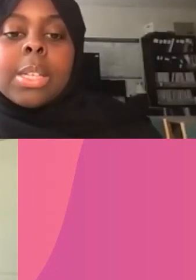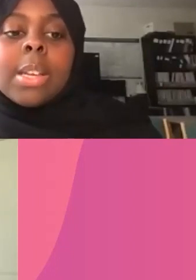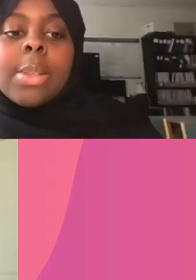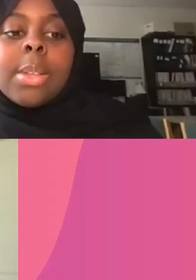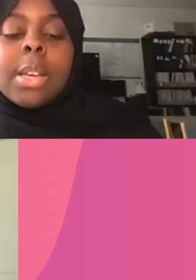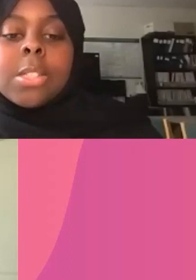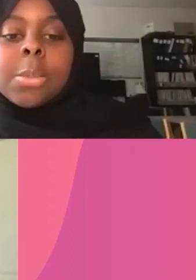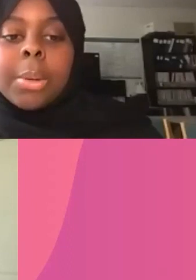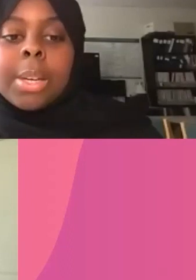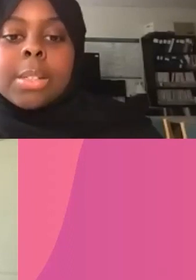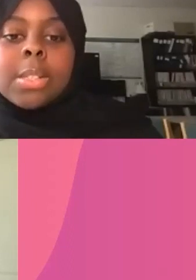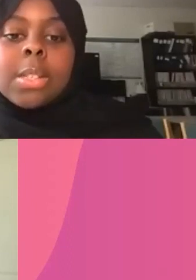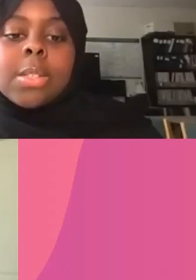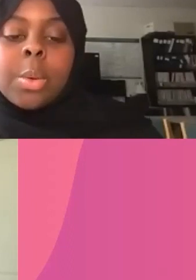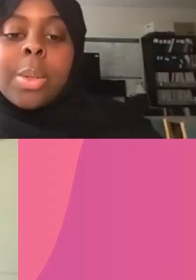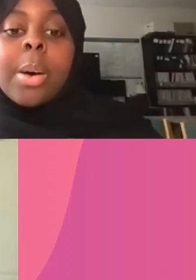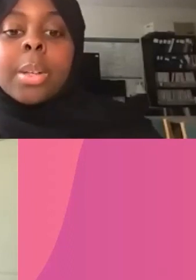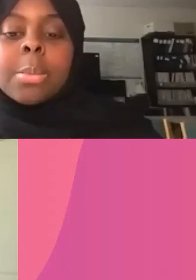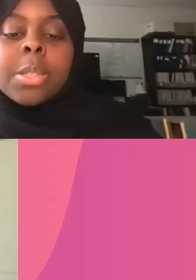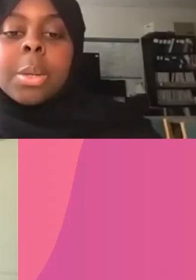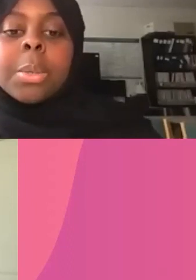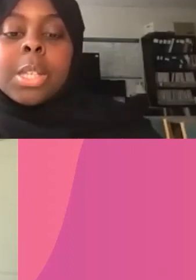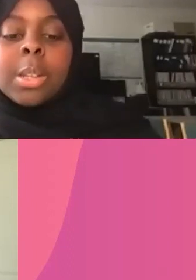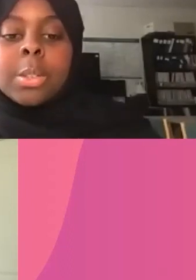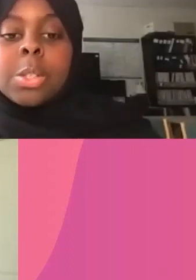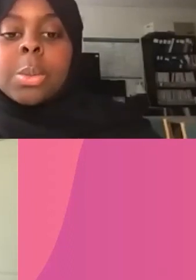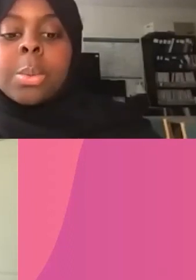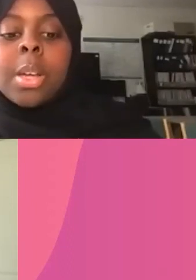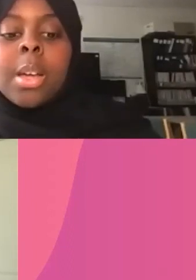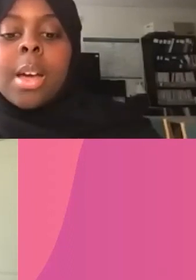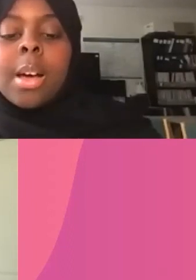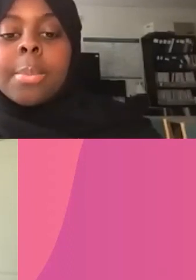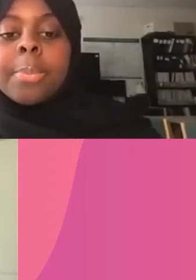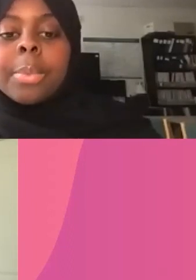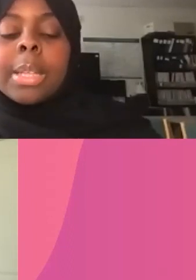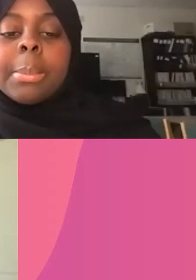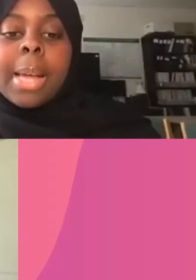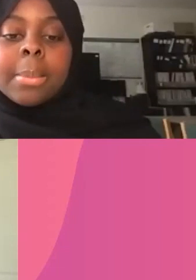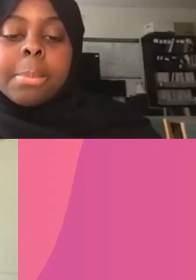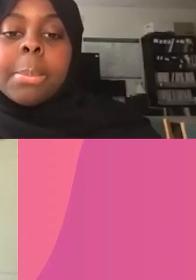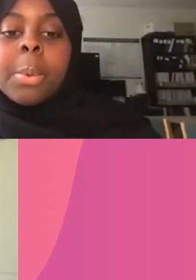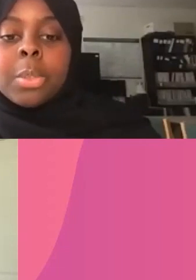la réponse à la question est oui ou non en termes de similarité. Je pense que les résultats